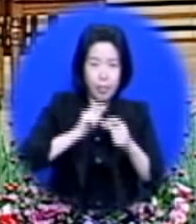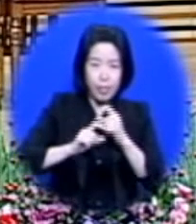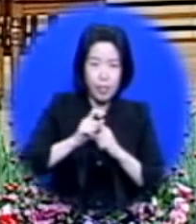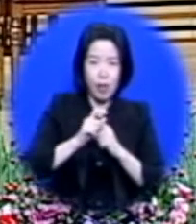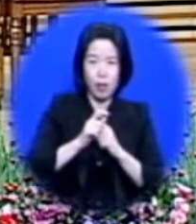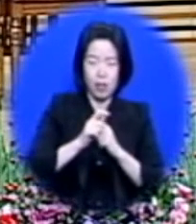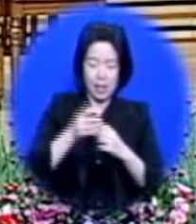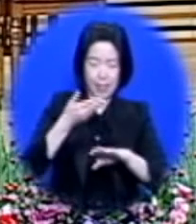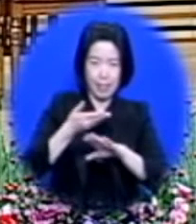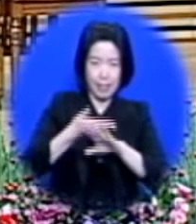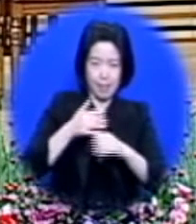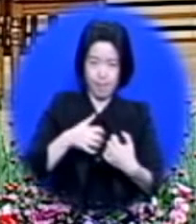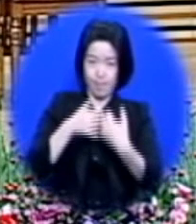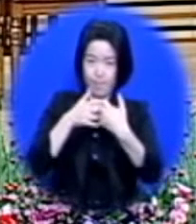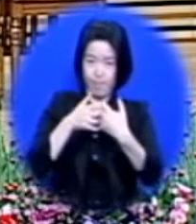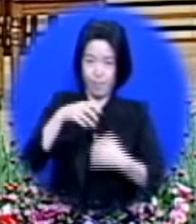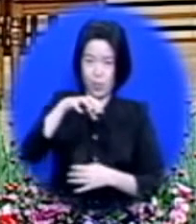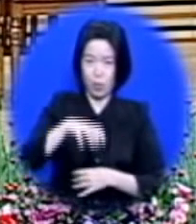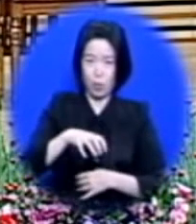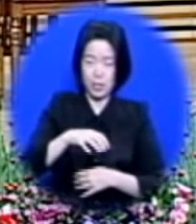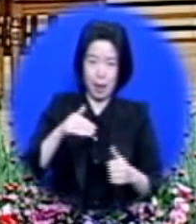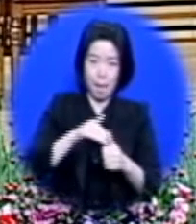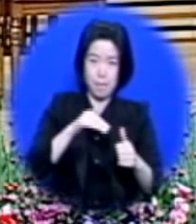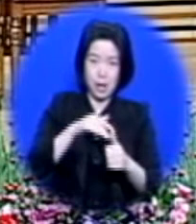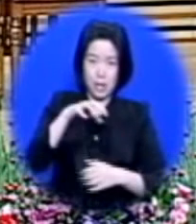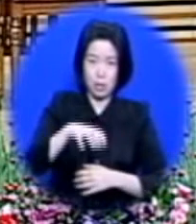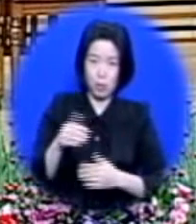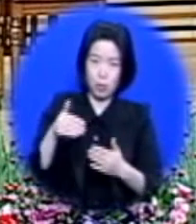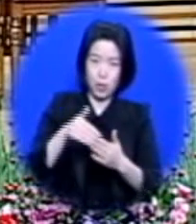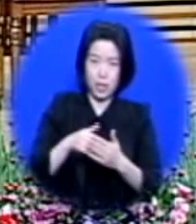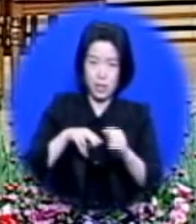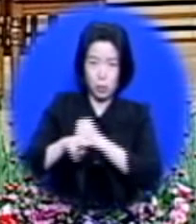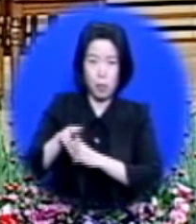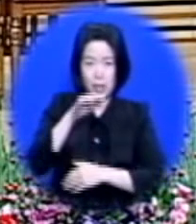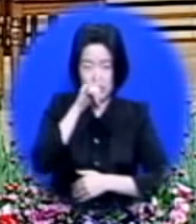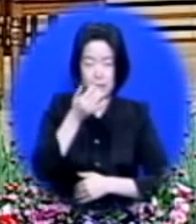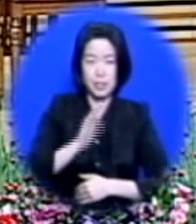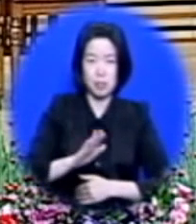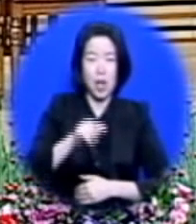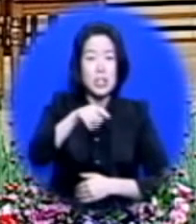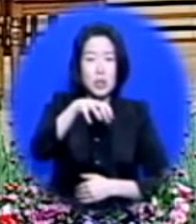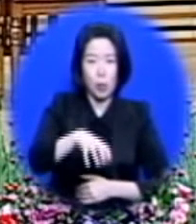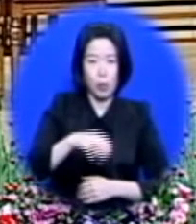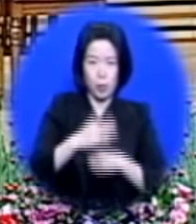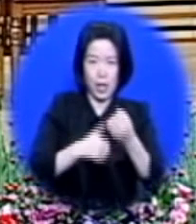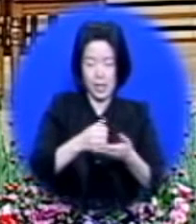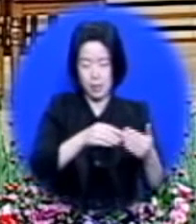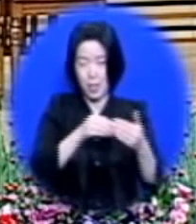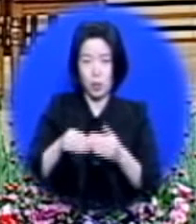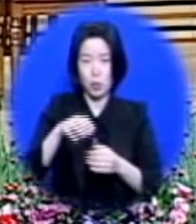적국인 블랙 3 까지도 도망가기 도 했었지만 거기도 하나님의 인도하심이 아니었고